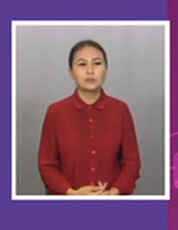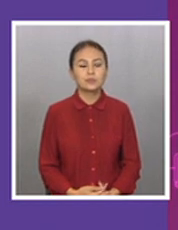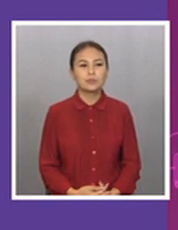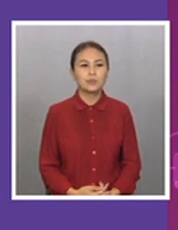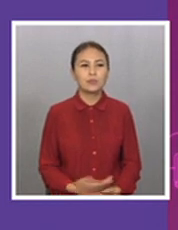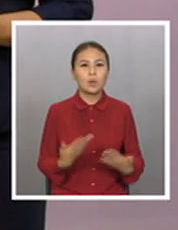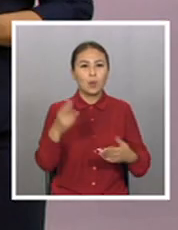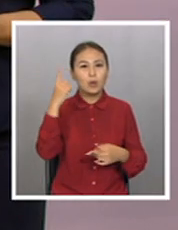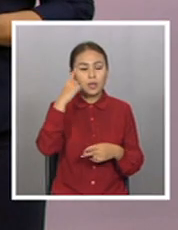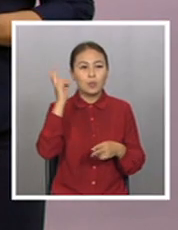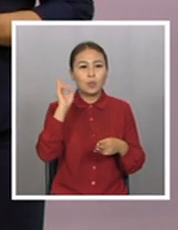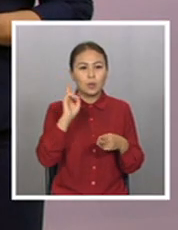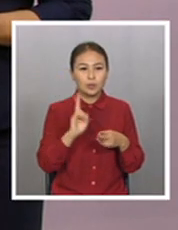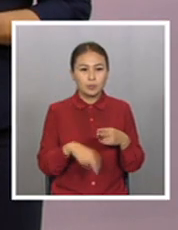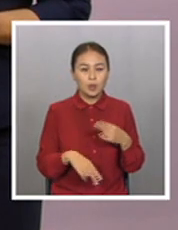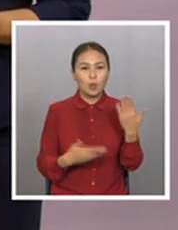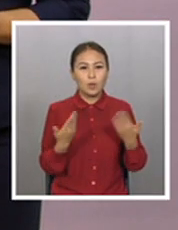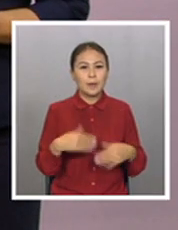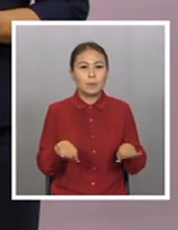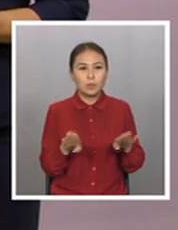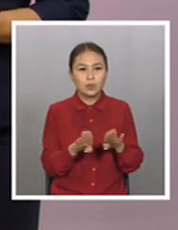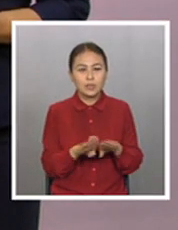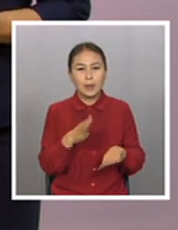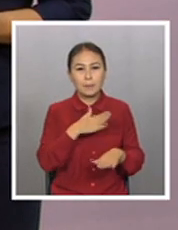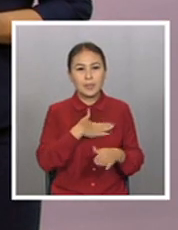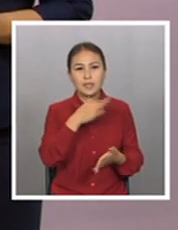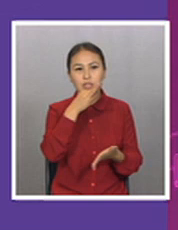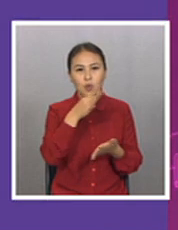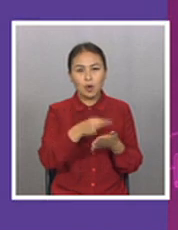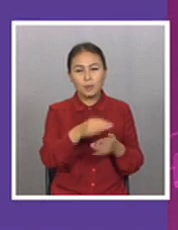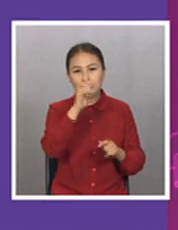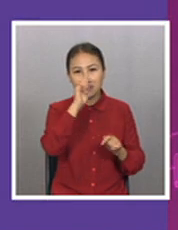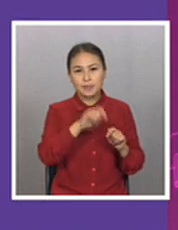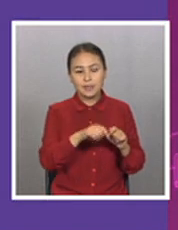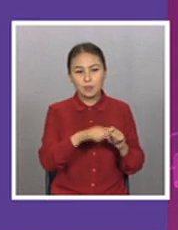Ойланып болдық па? Олай болса, менің жауабыммен тексеріп көріңдер.